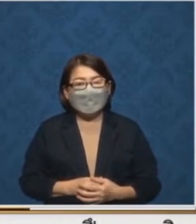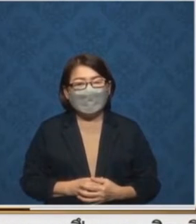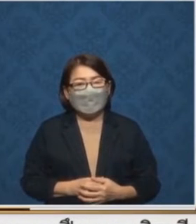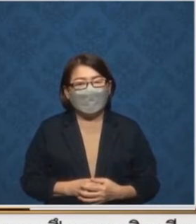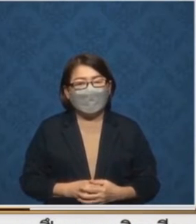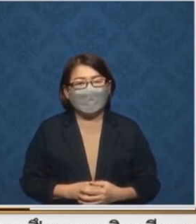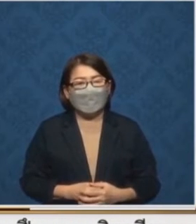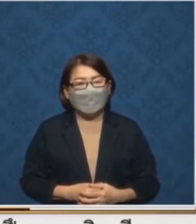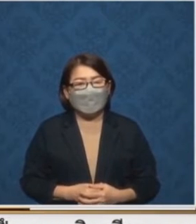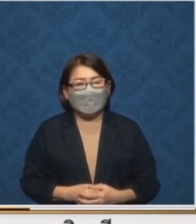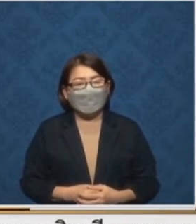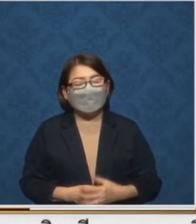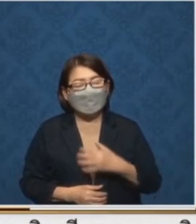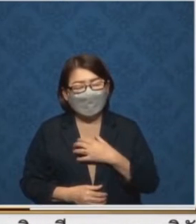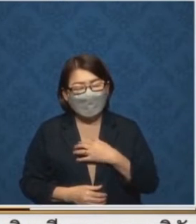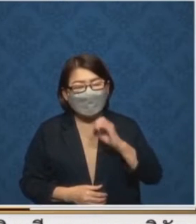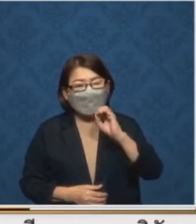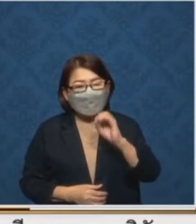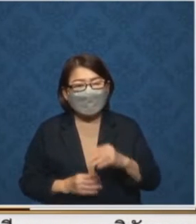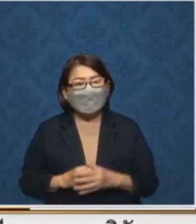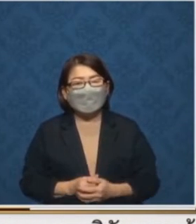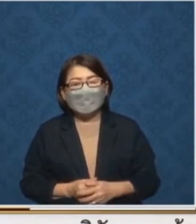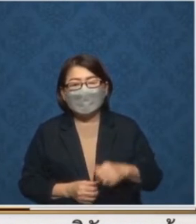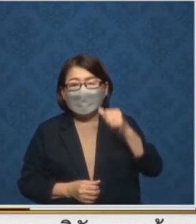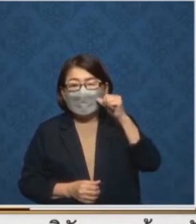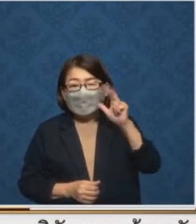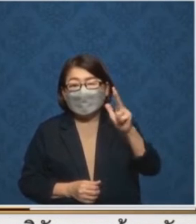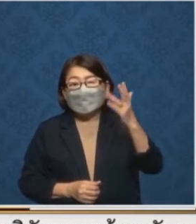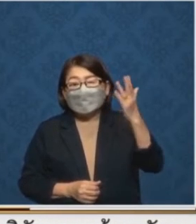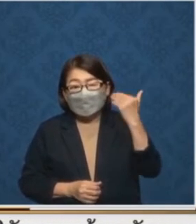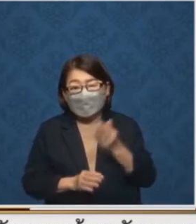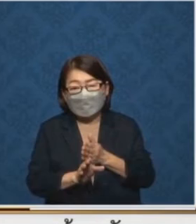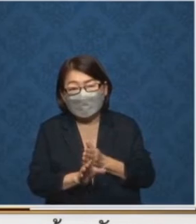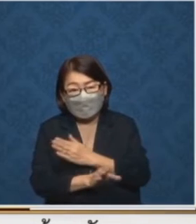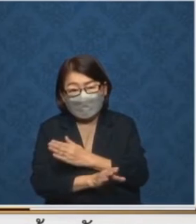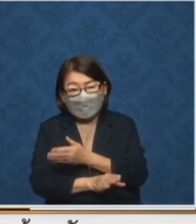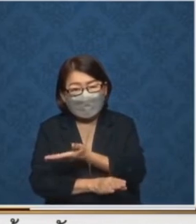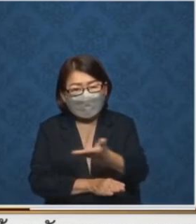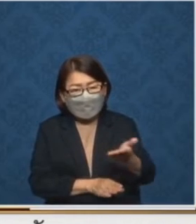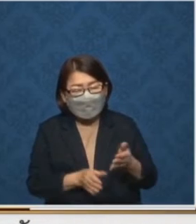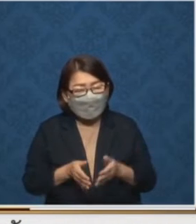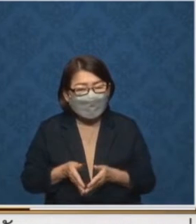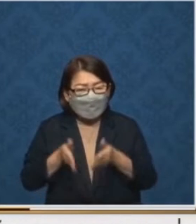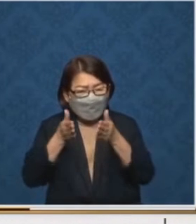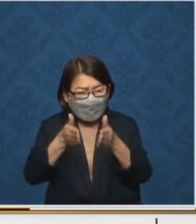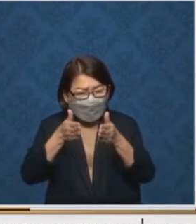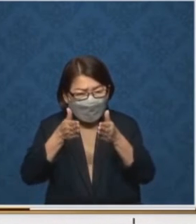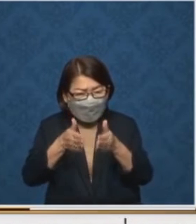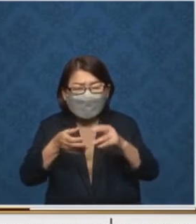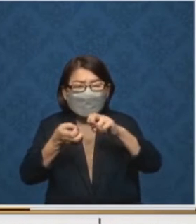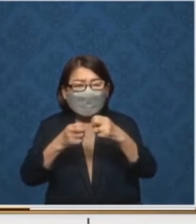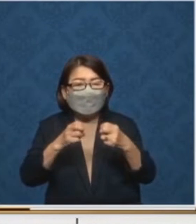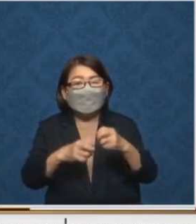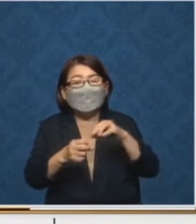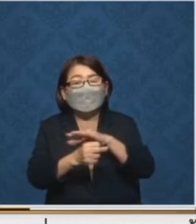สิ่งทจะพูดใน 3 วนที่ผ่านมา ทุกคนเทนนหนักไปที่โวิดเพระวาวันนี้เป็นความ